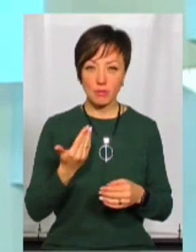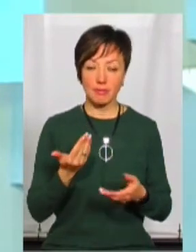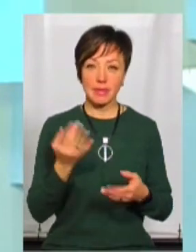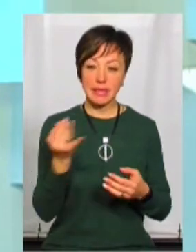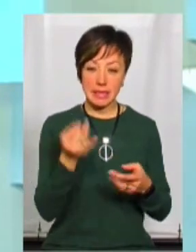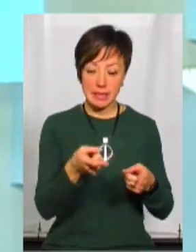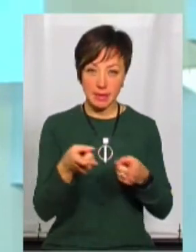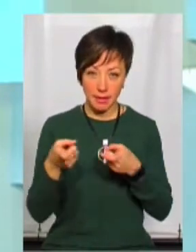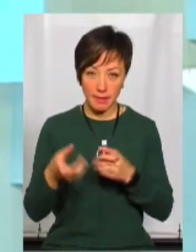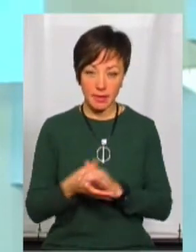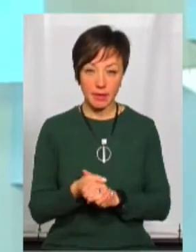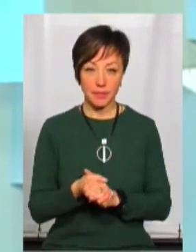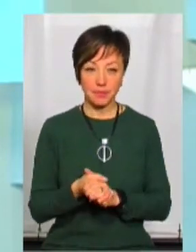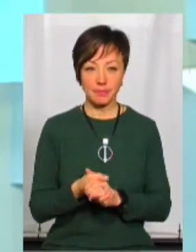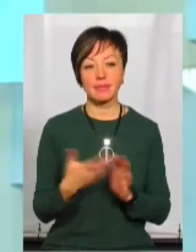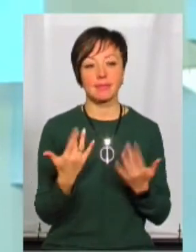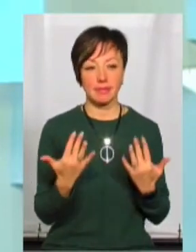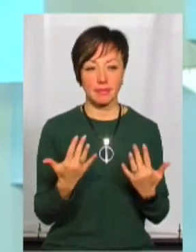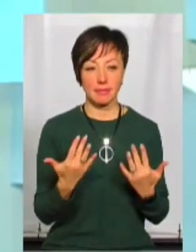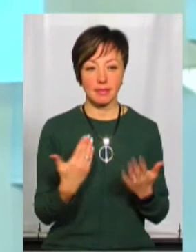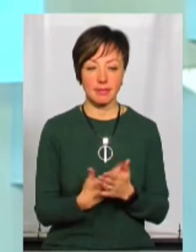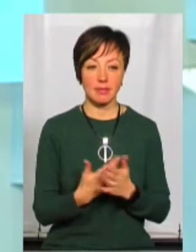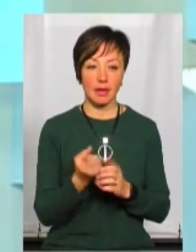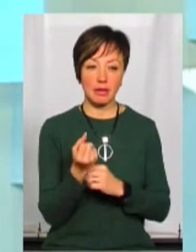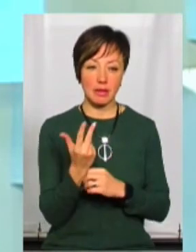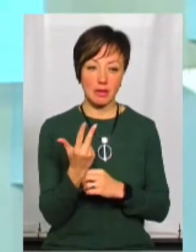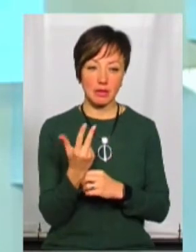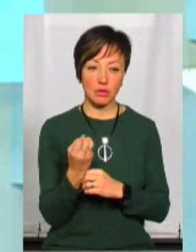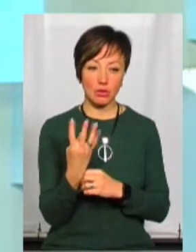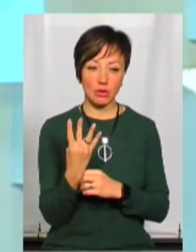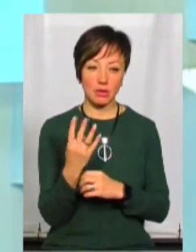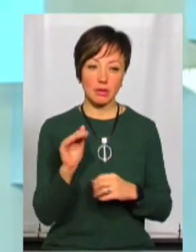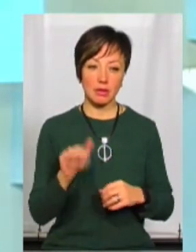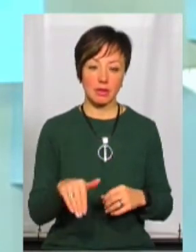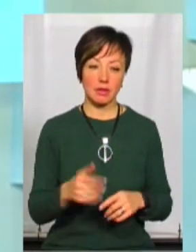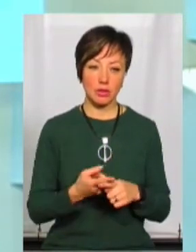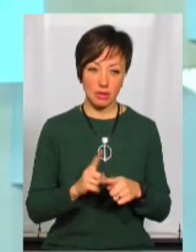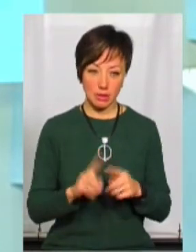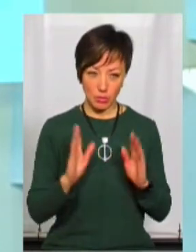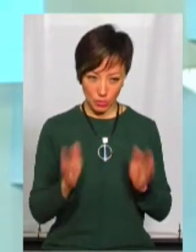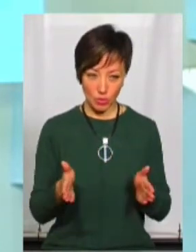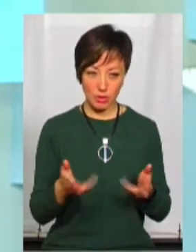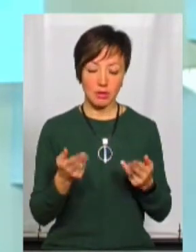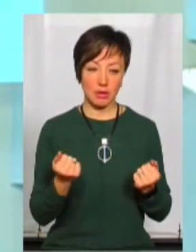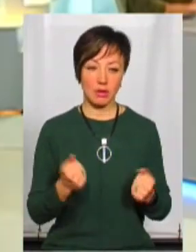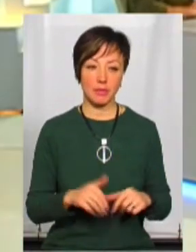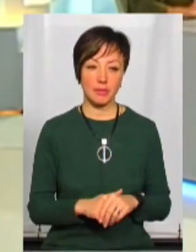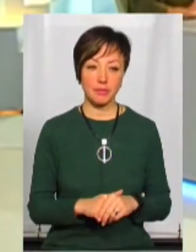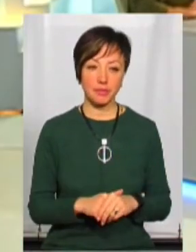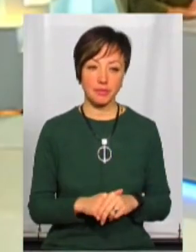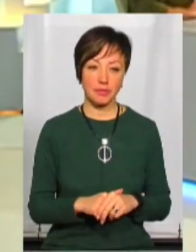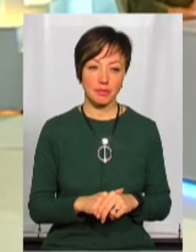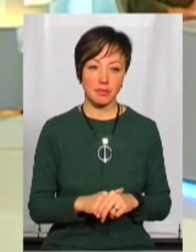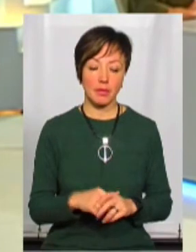якби зацікавити. В районі 13-14 тисяч. Це буде? Буде, так. А, це буде.